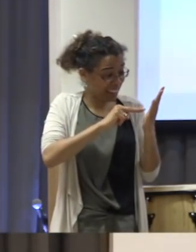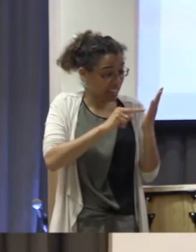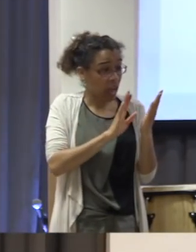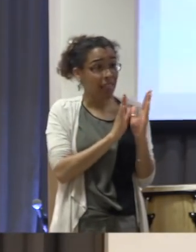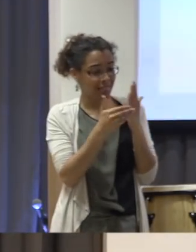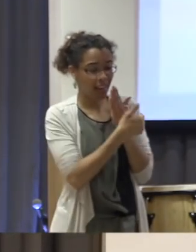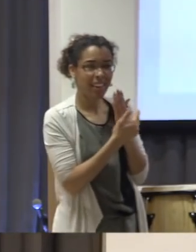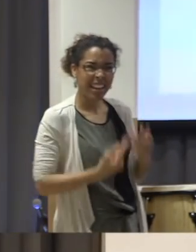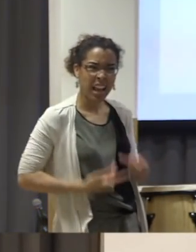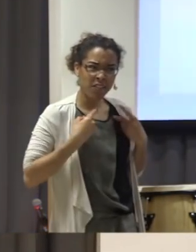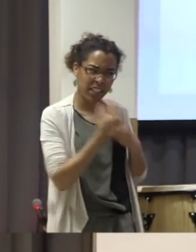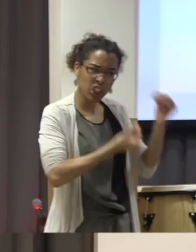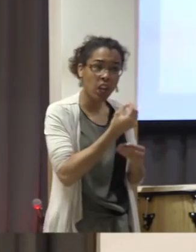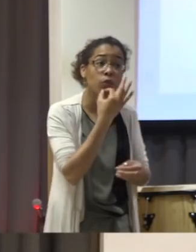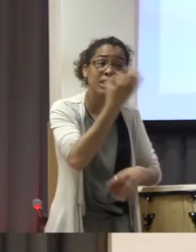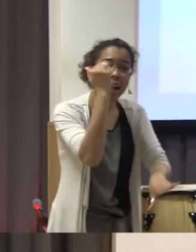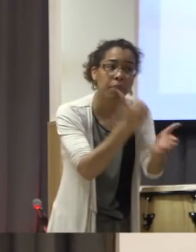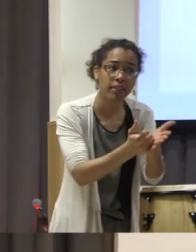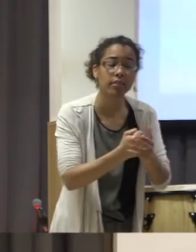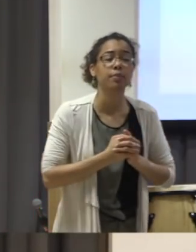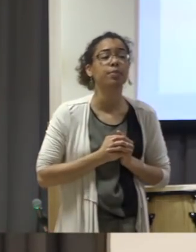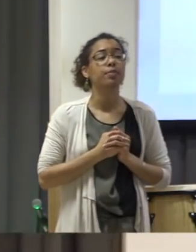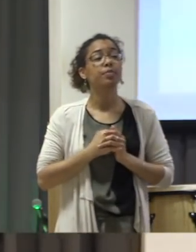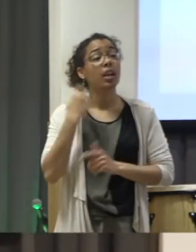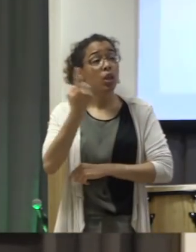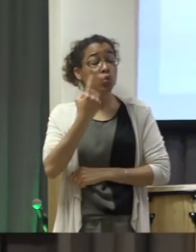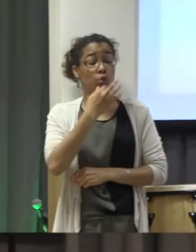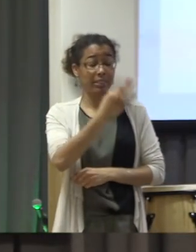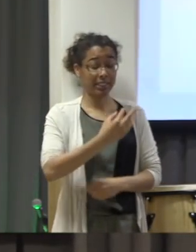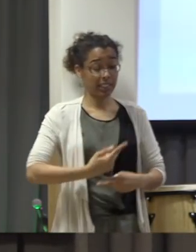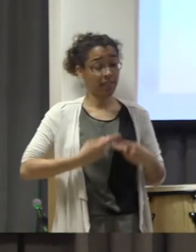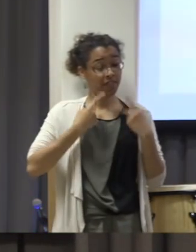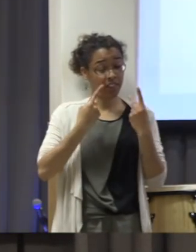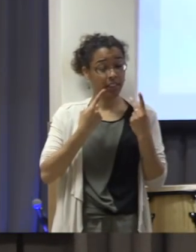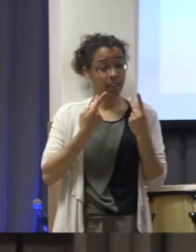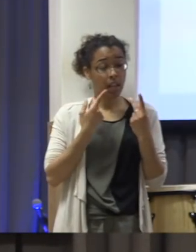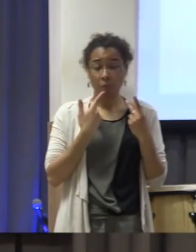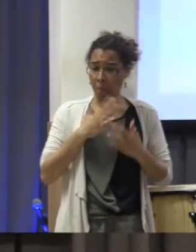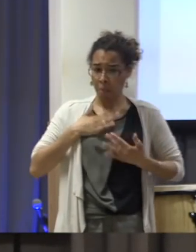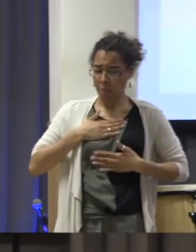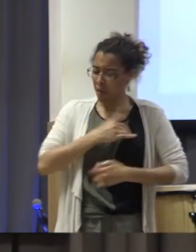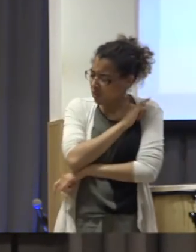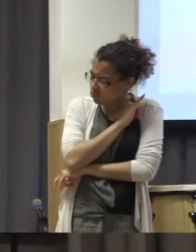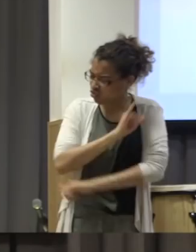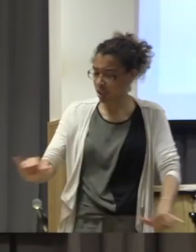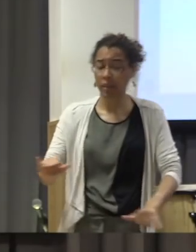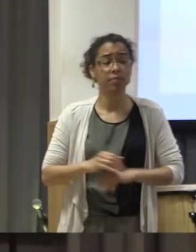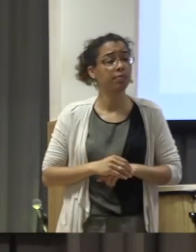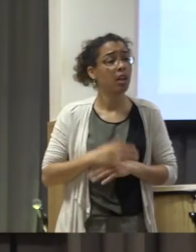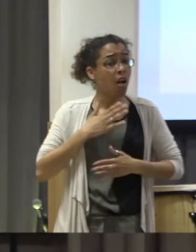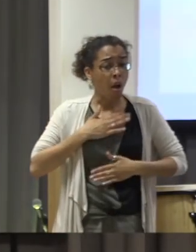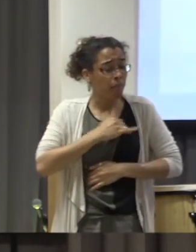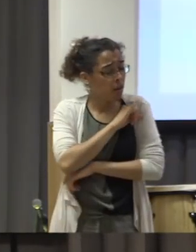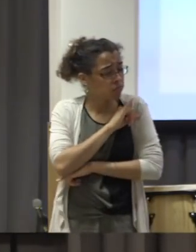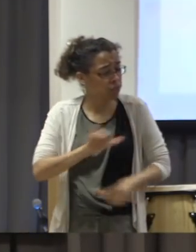vie qui est communiquée. Dites Amen. Parce que chaque fois que tu dis, la Bible te dit, ne crains point. Ne crains point